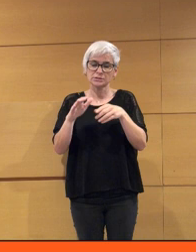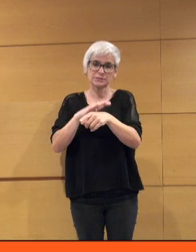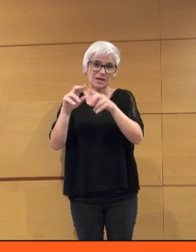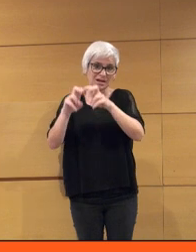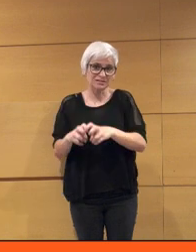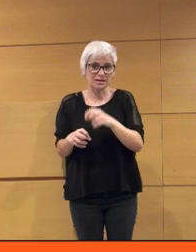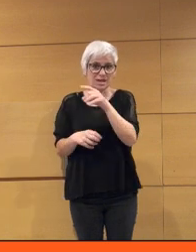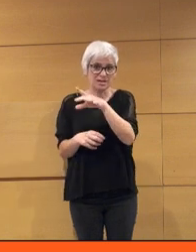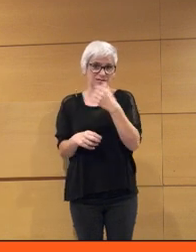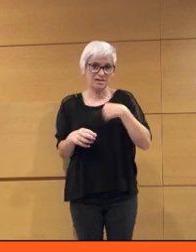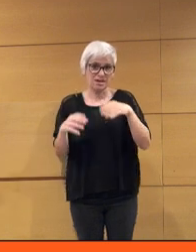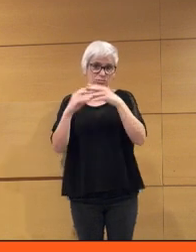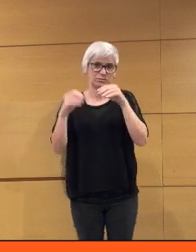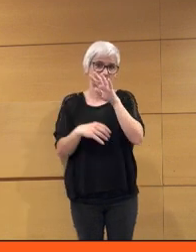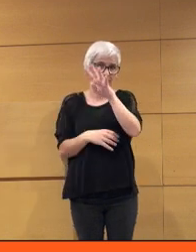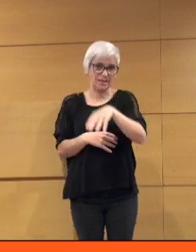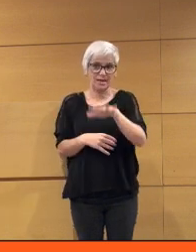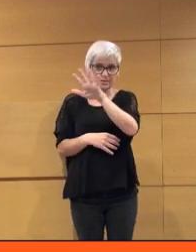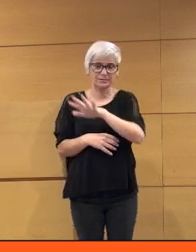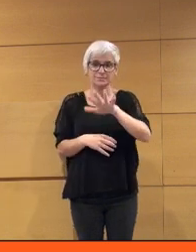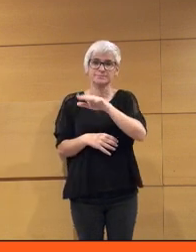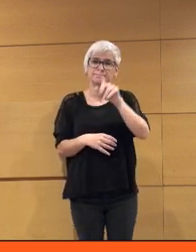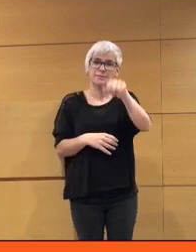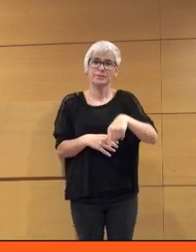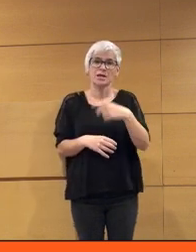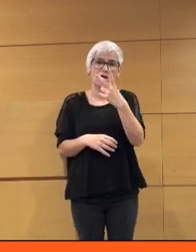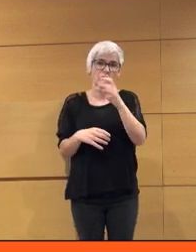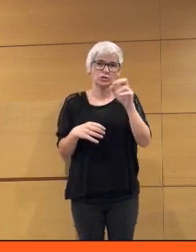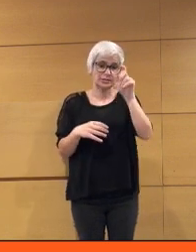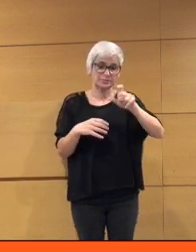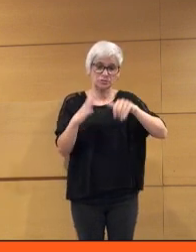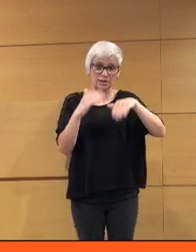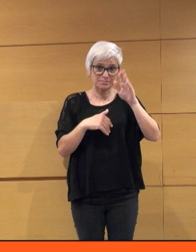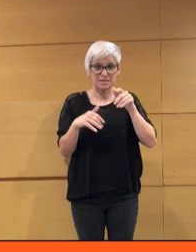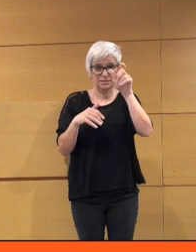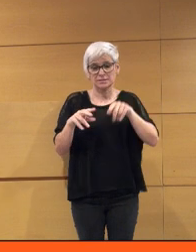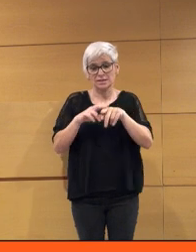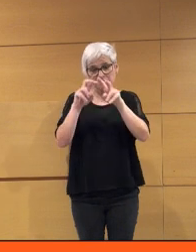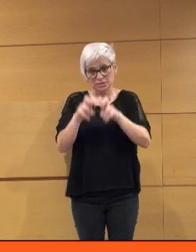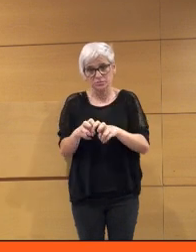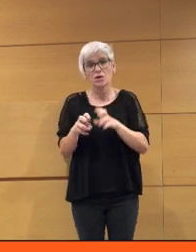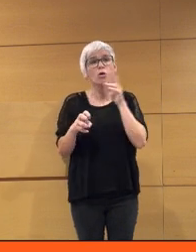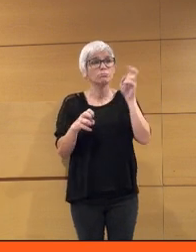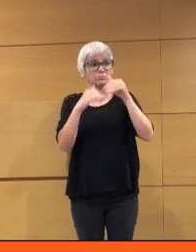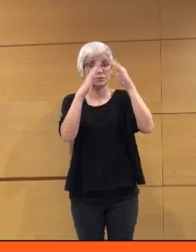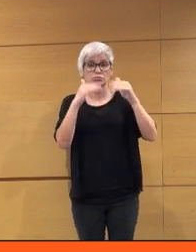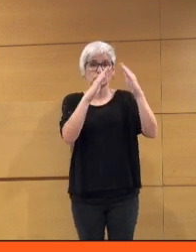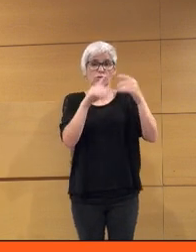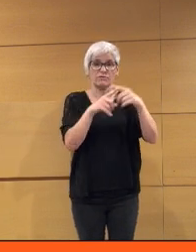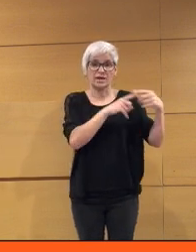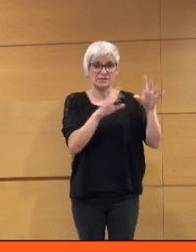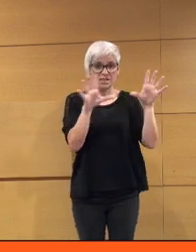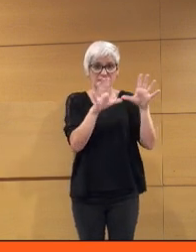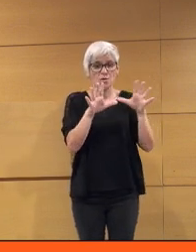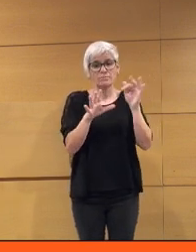d'universitats catalanes, que agrupem més de 200 investigadors de 10 institucions diferents, i llavors tenim entitats